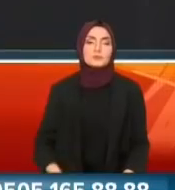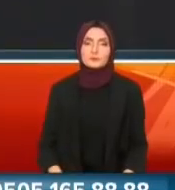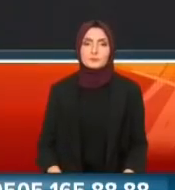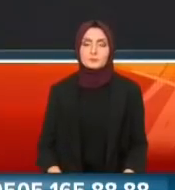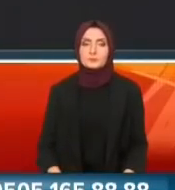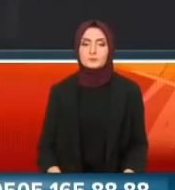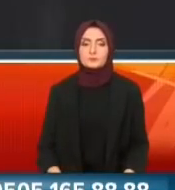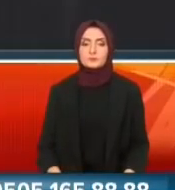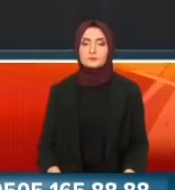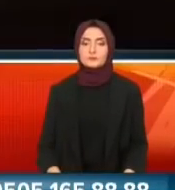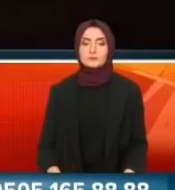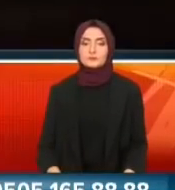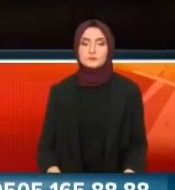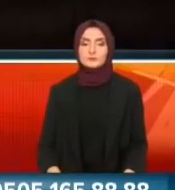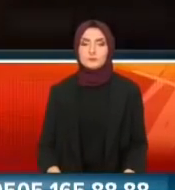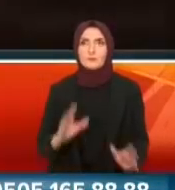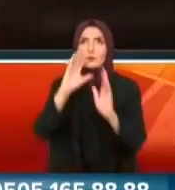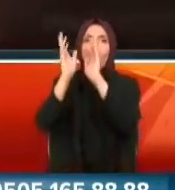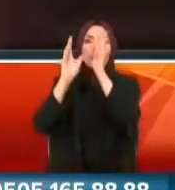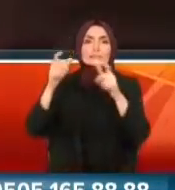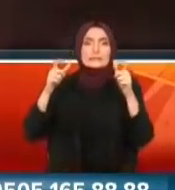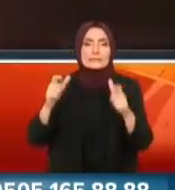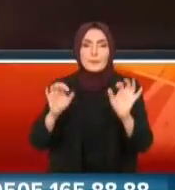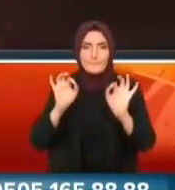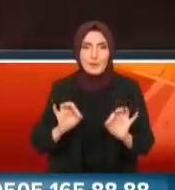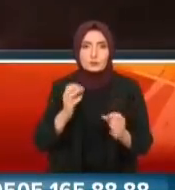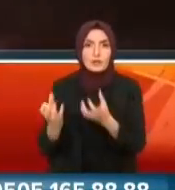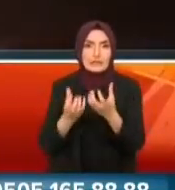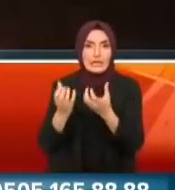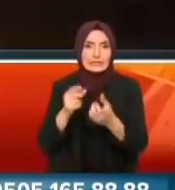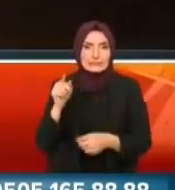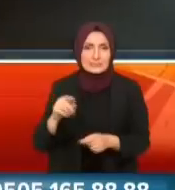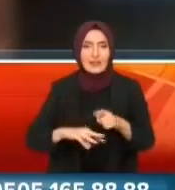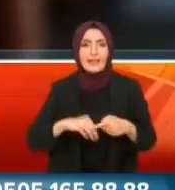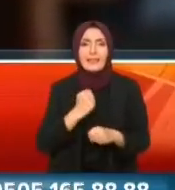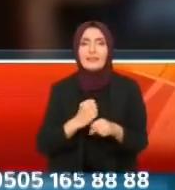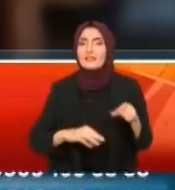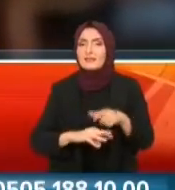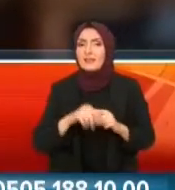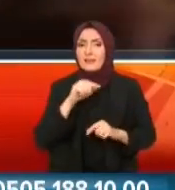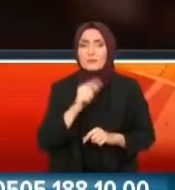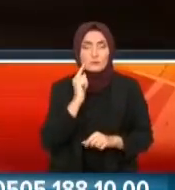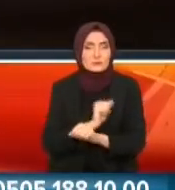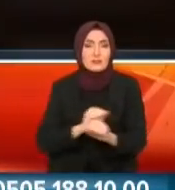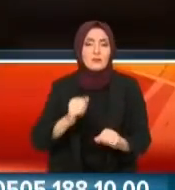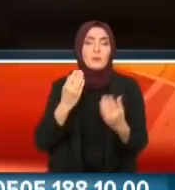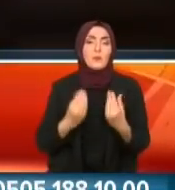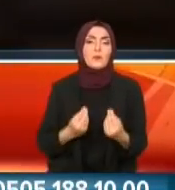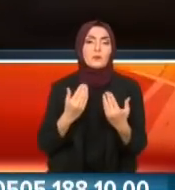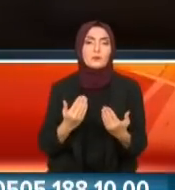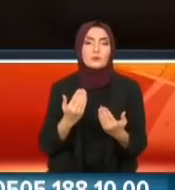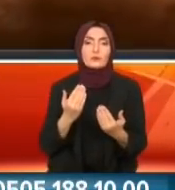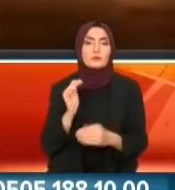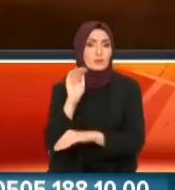Bu rüzgarda zor söner bu ya. Ormanlık alanda başlayan yangın Ege'nin ciğerlerini yaktı. Yerleşim yerlerine ilerledi. Büyük